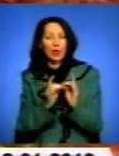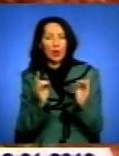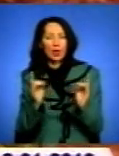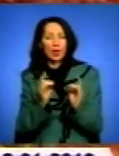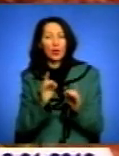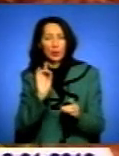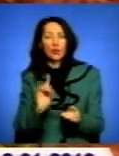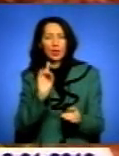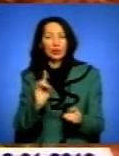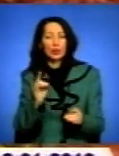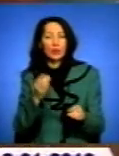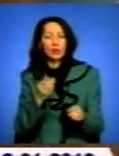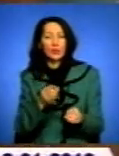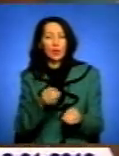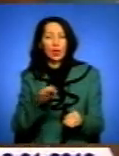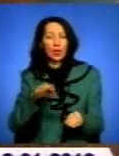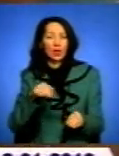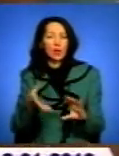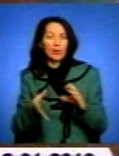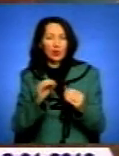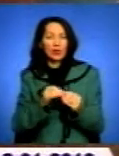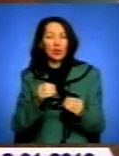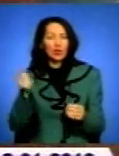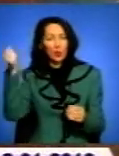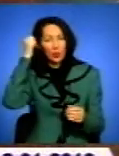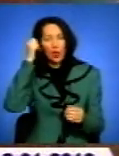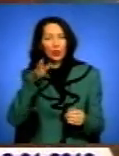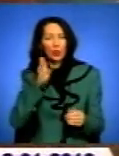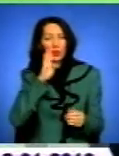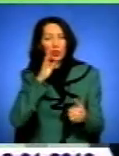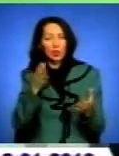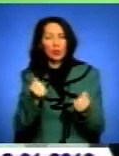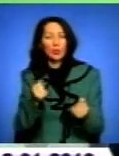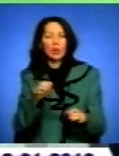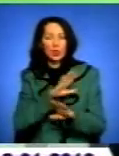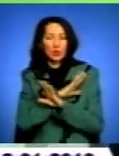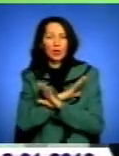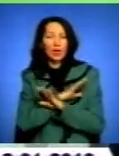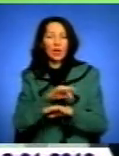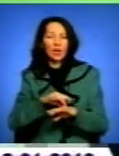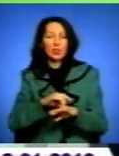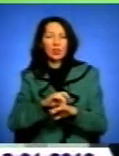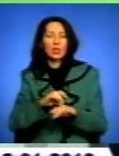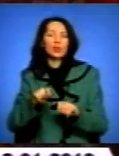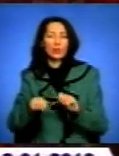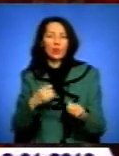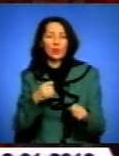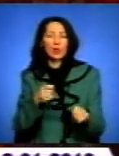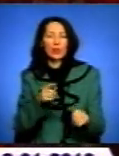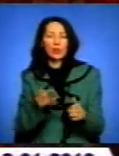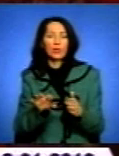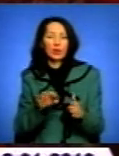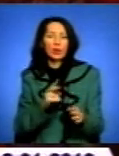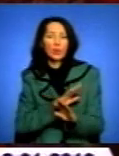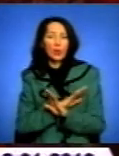крісла. Внаслідок цього удару вона отримала фактично смертельне тілесне ушкодження, від якого померла на місці пригоди. Залишивши